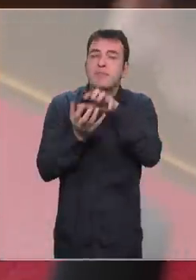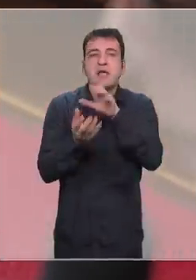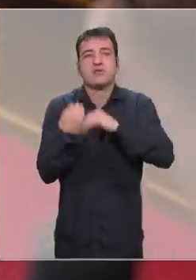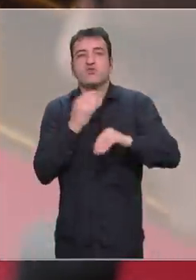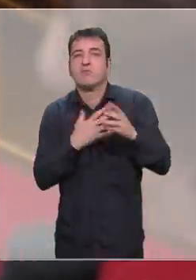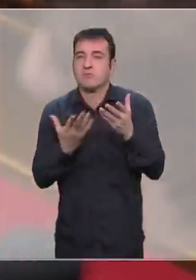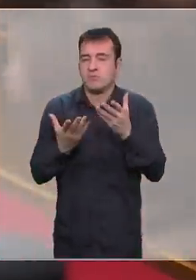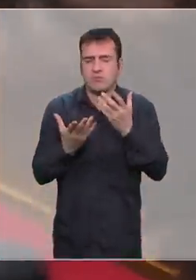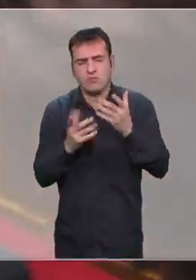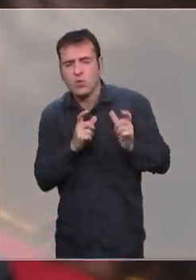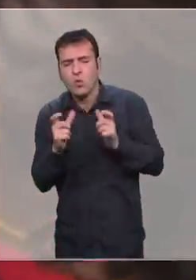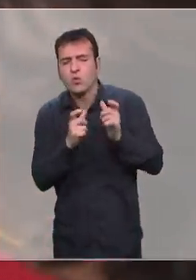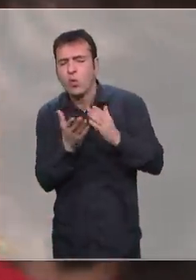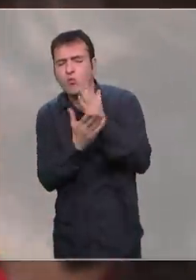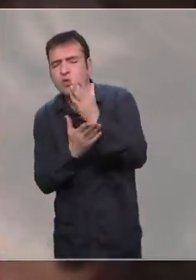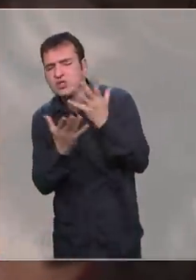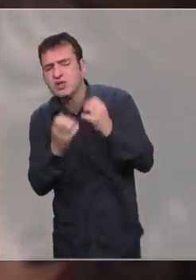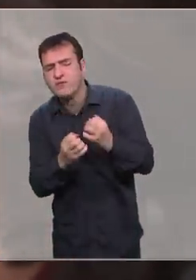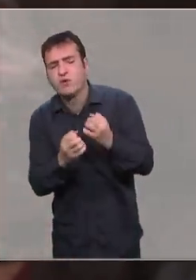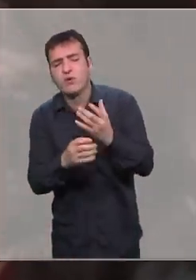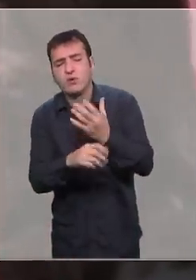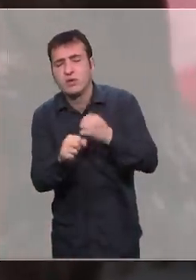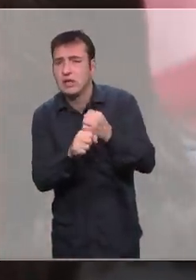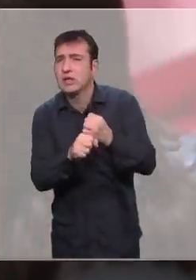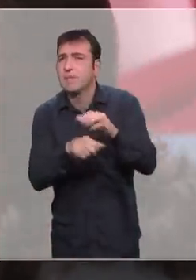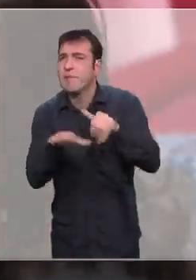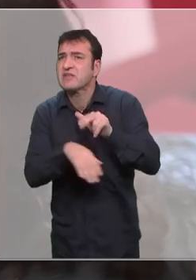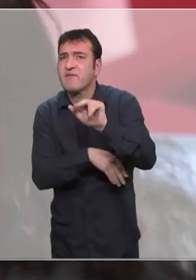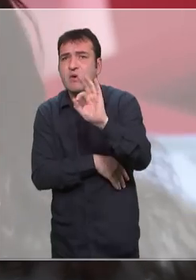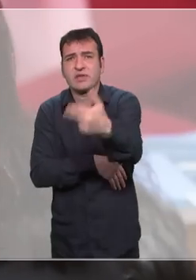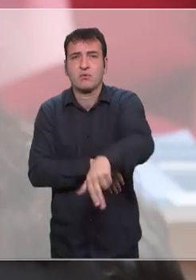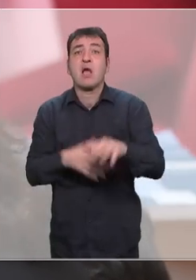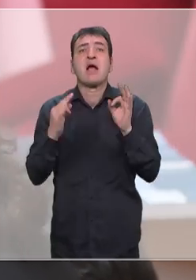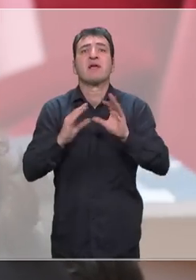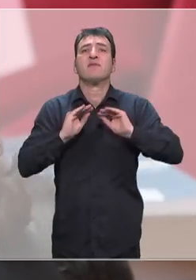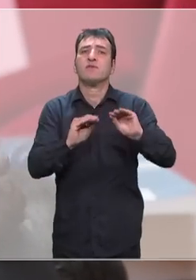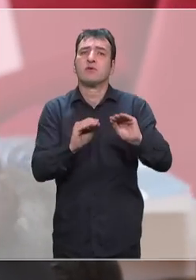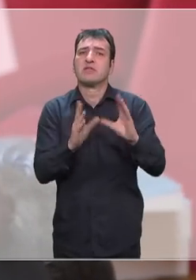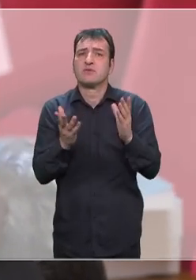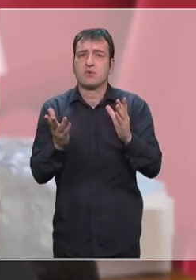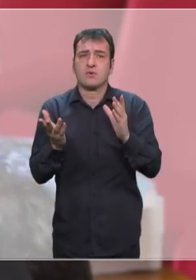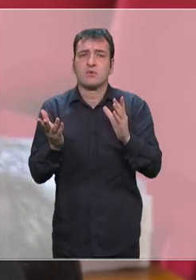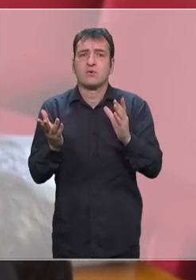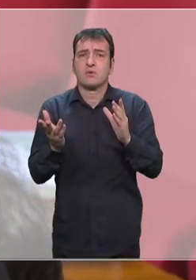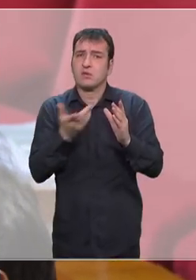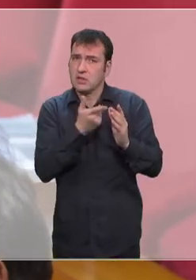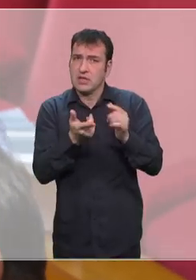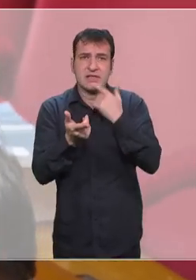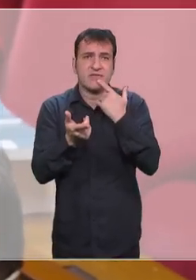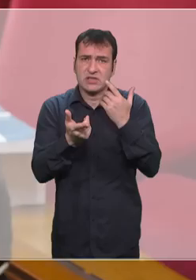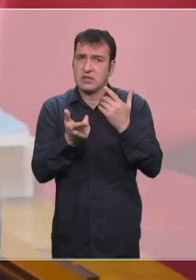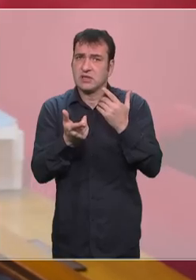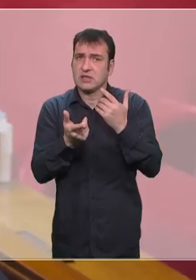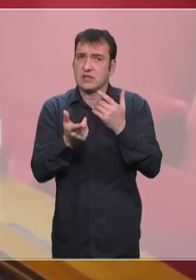développer. Enfin, concernant le financement de ces formations, Monsieur le Ministre, pouvez-vous nous préciser si elles viendront émarger ou non sur l'enveloppe de 2 milliards